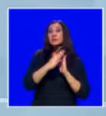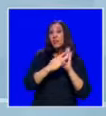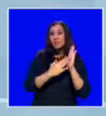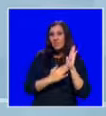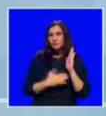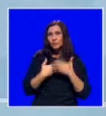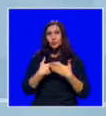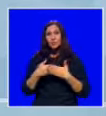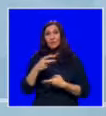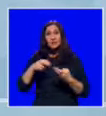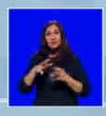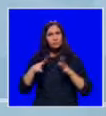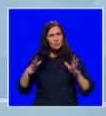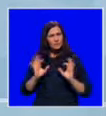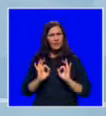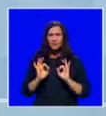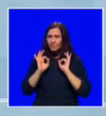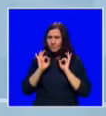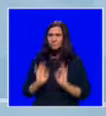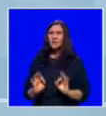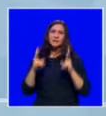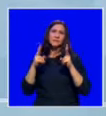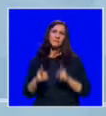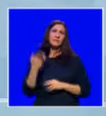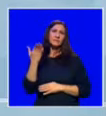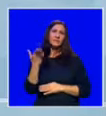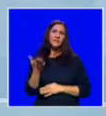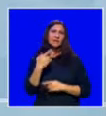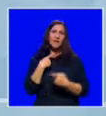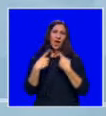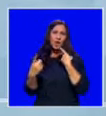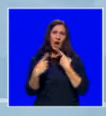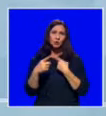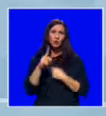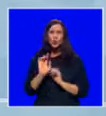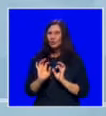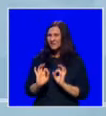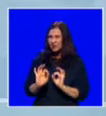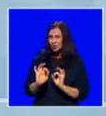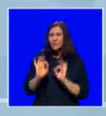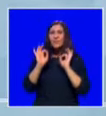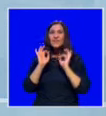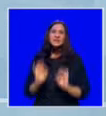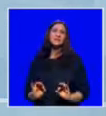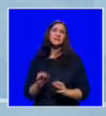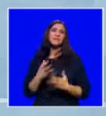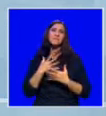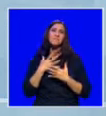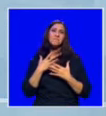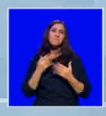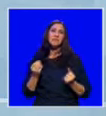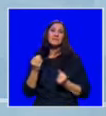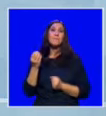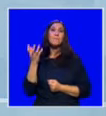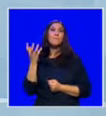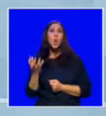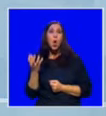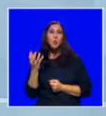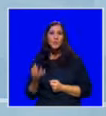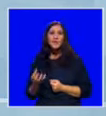мнозинства. Така че нека да спрем с тези разговори, които всъщност наистина са безплодни. Нека да говорим